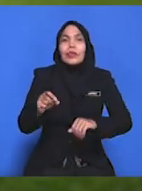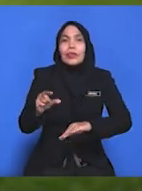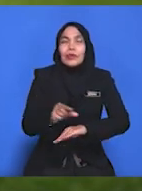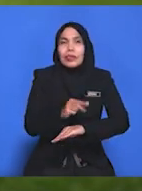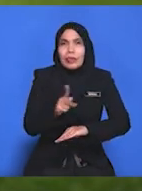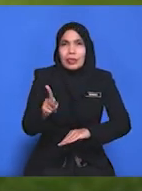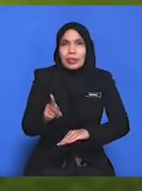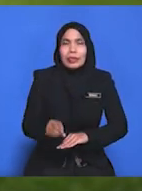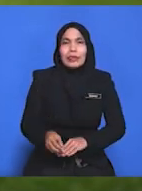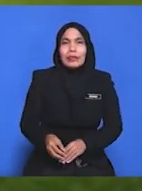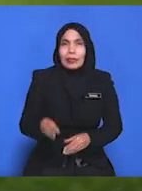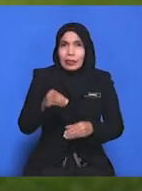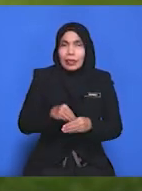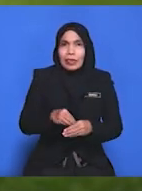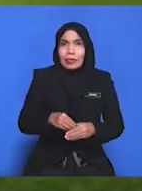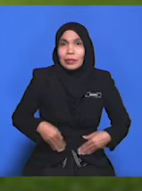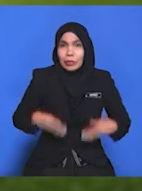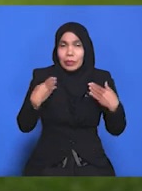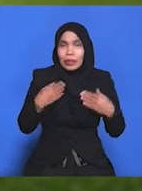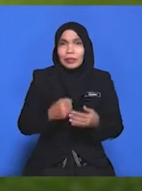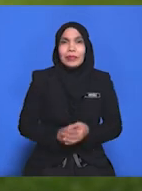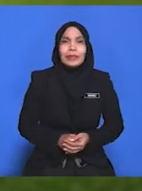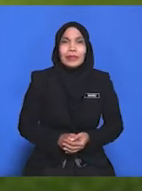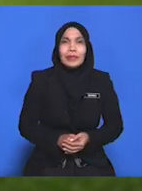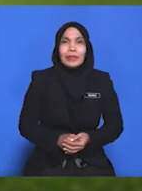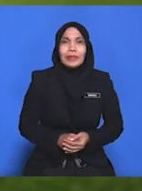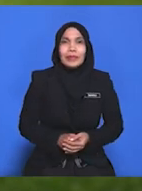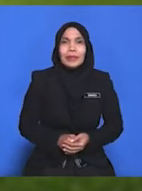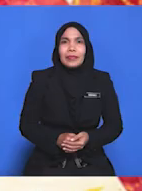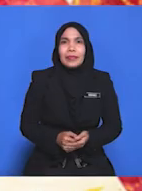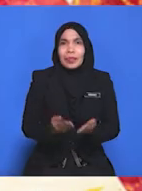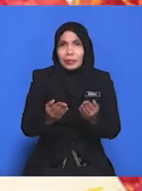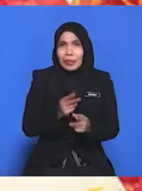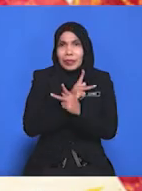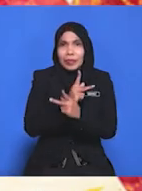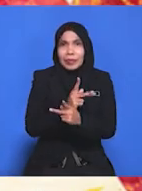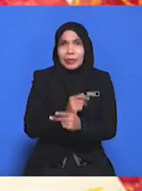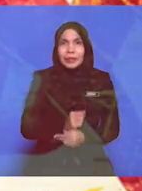Semoga kita akan bertemu lagi dalam rancangan yang lain. Sekian, terima kasih.